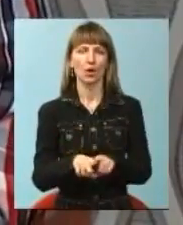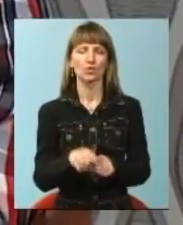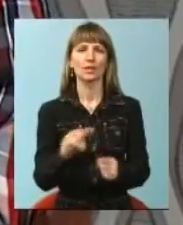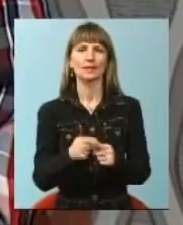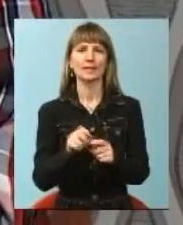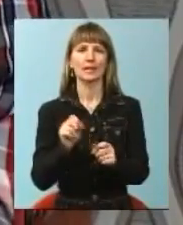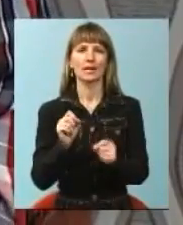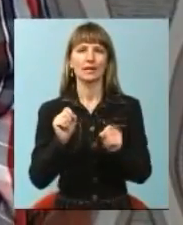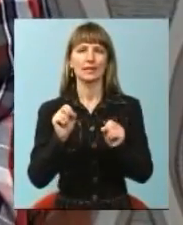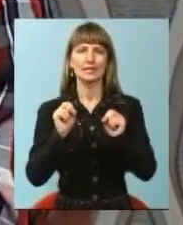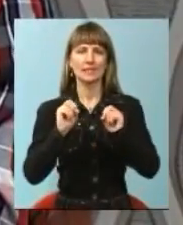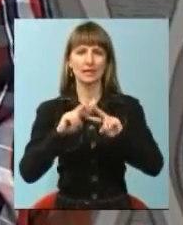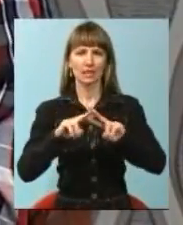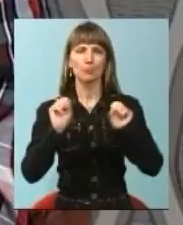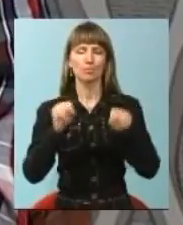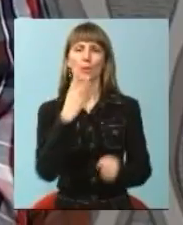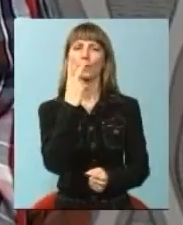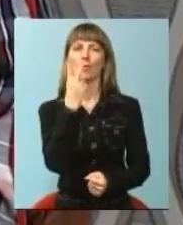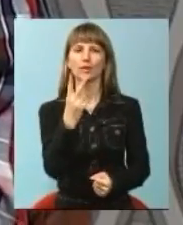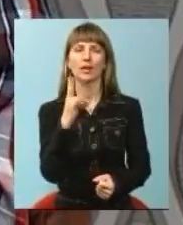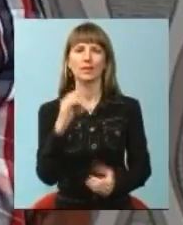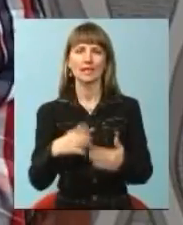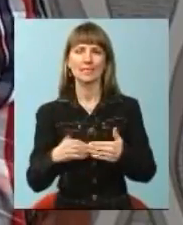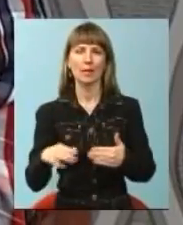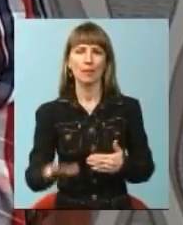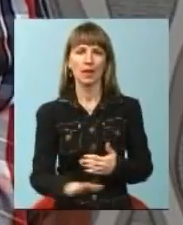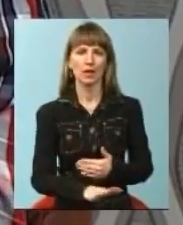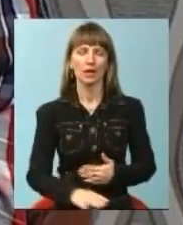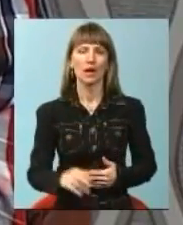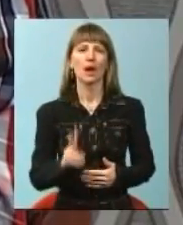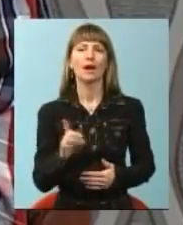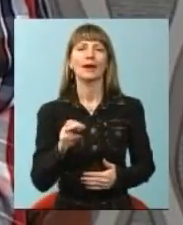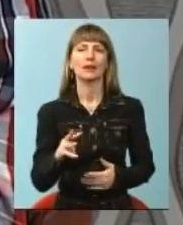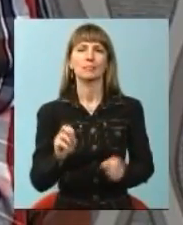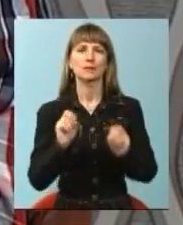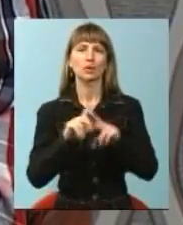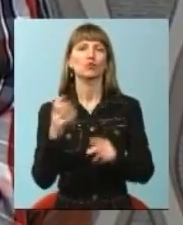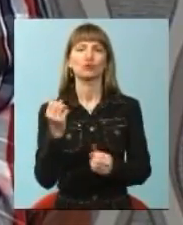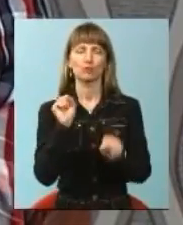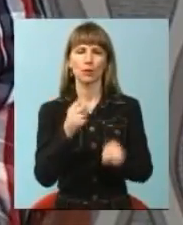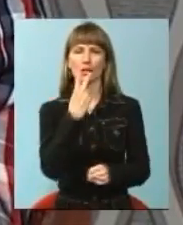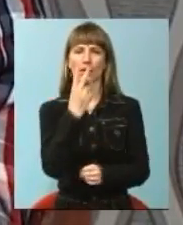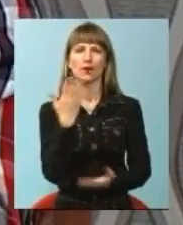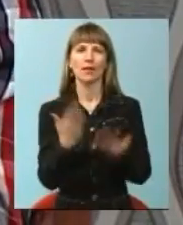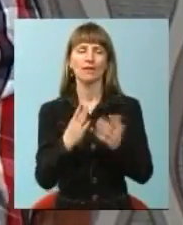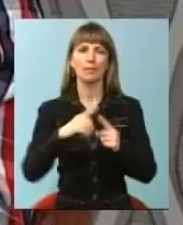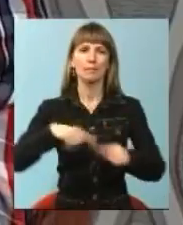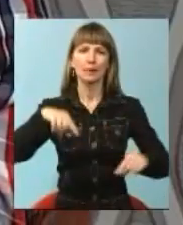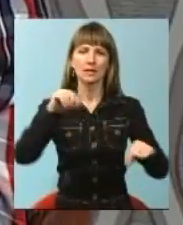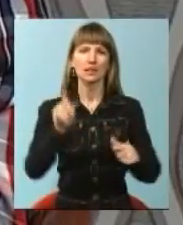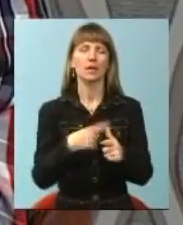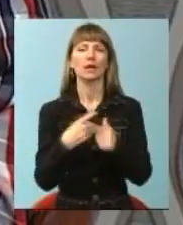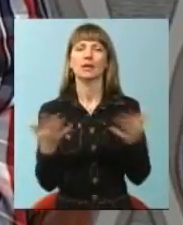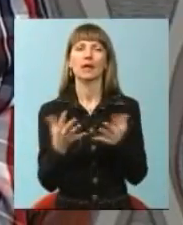можемо бачити з цієї галактики, навіть стоячи у себе на Землі. А ще, окрім зірок, що ще ми можемо спостерігати на небі? Напевно, місяць чи якісь планети